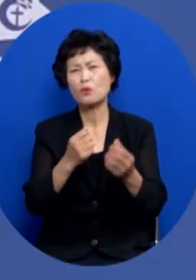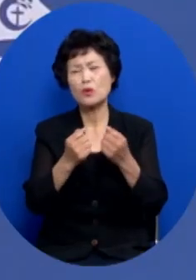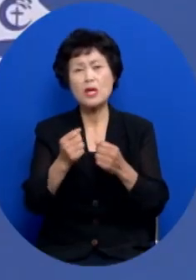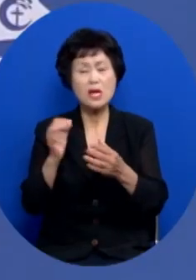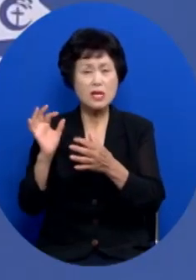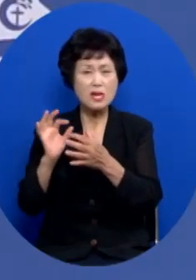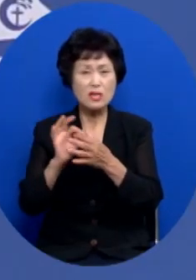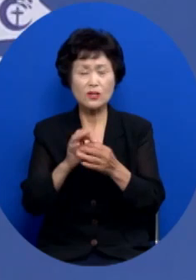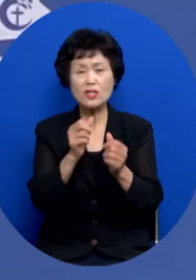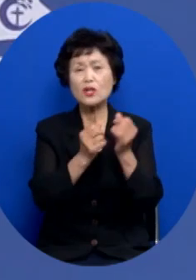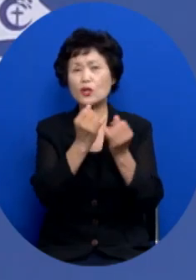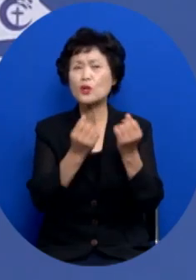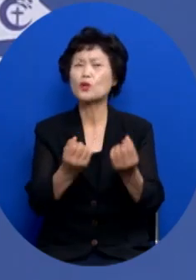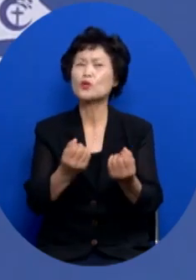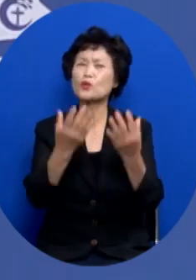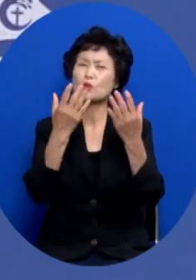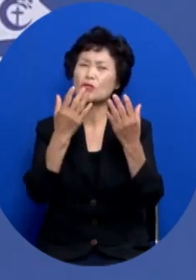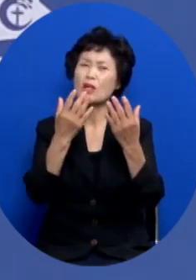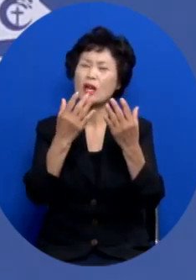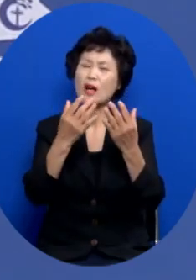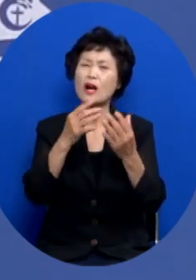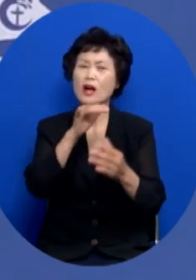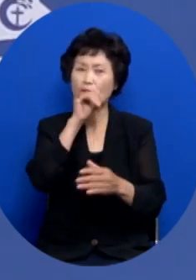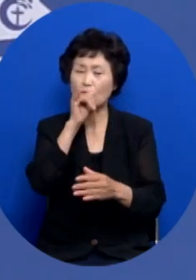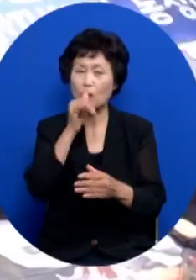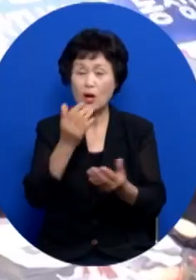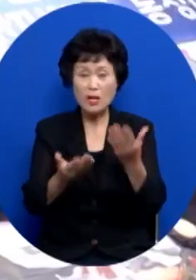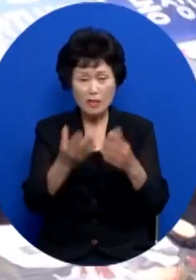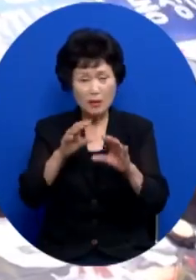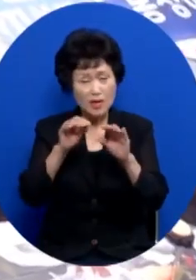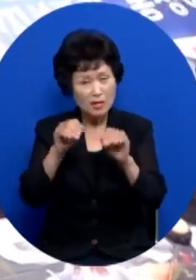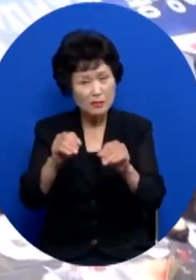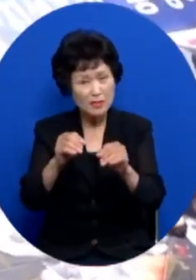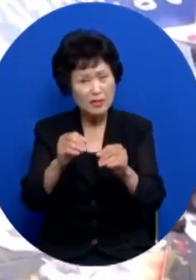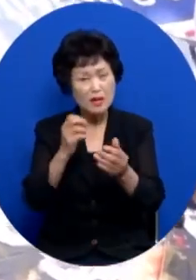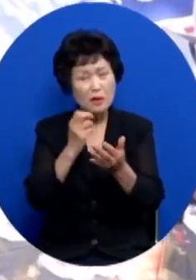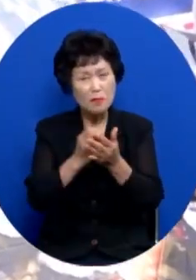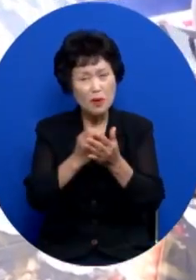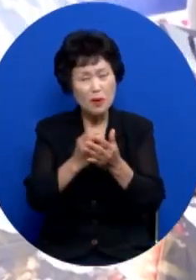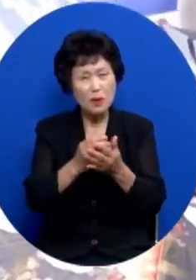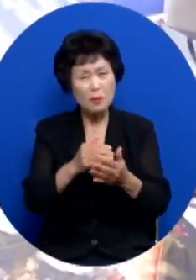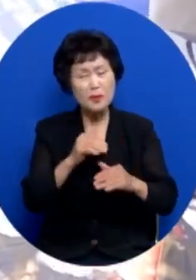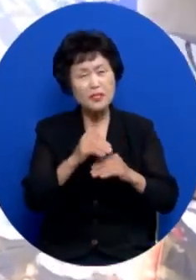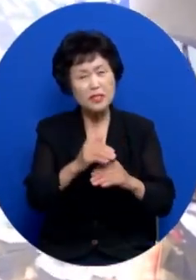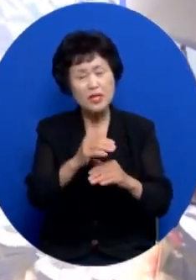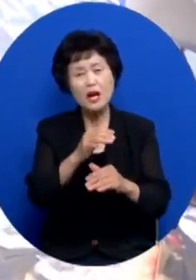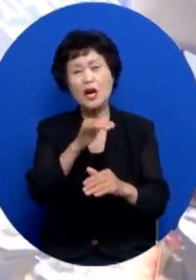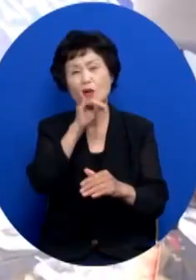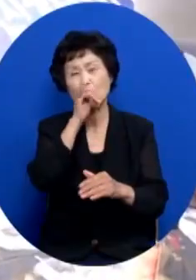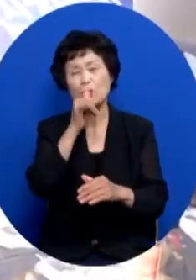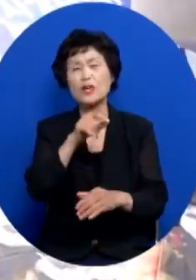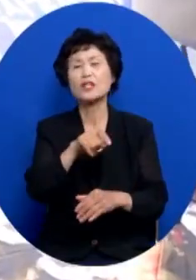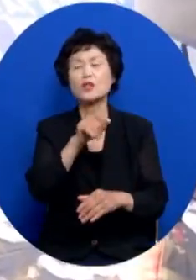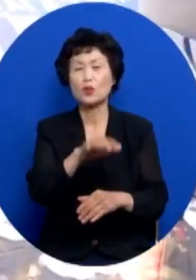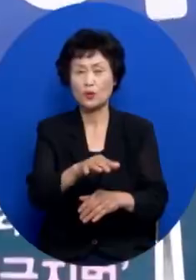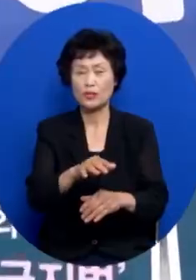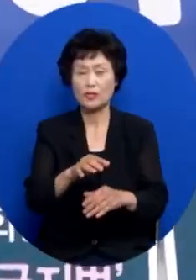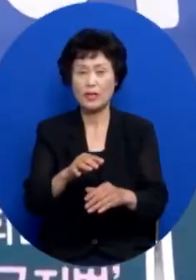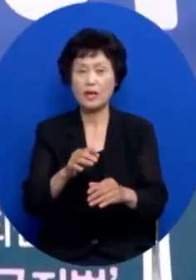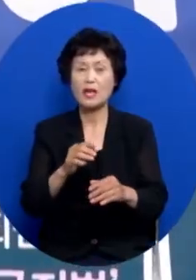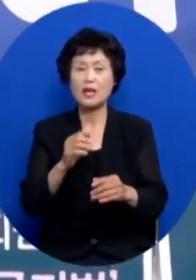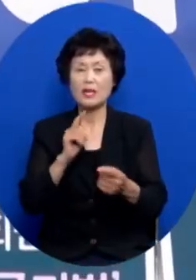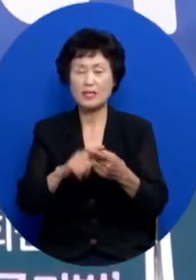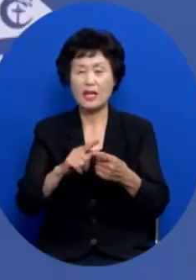계속해서 퀴어 축제를 열고 차별금지법 제정을 시도하는 움직임 등의 날선 비판의 목소리를 냈습니다. 발언